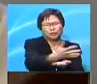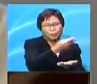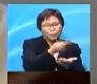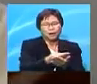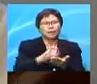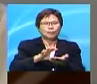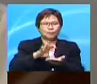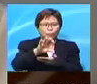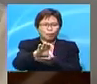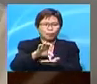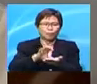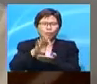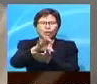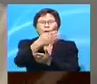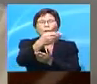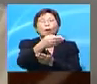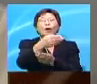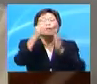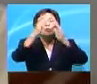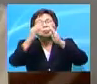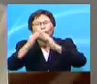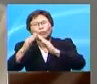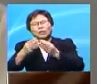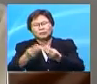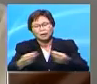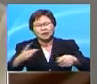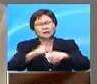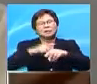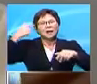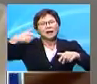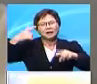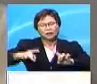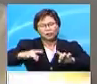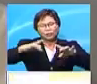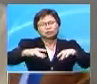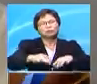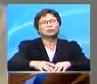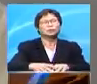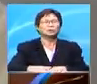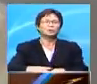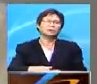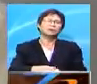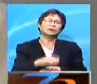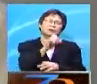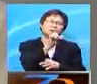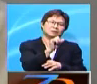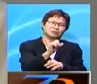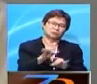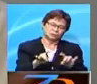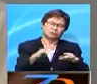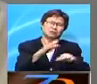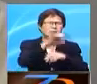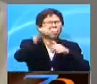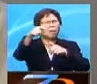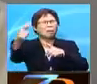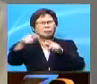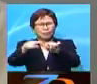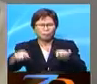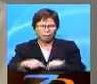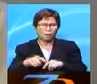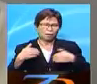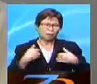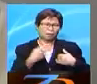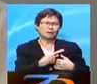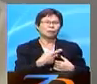investmentay proptiprerti di tempat-tempat lain di London di Australia syne Melbourne dan sebagainya so itulah yang